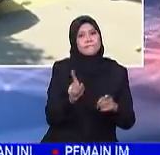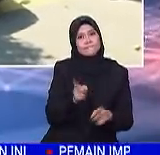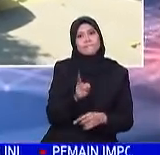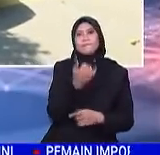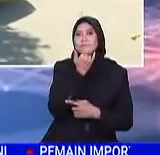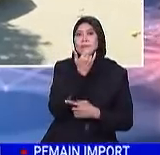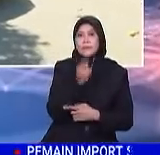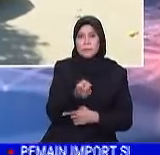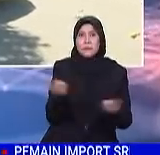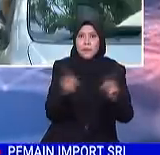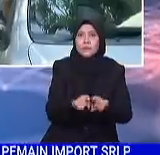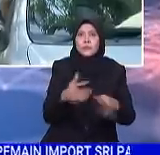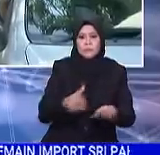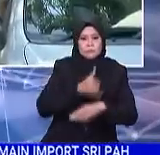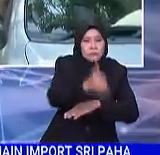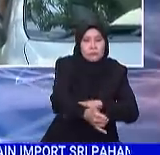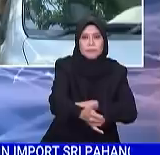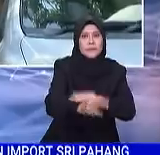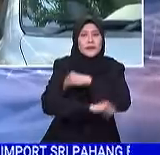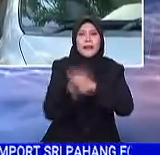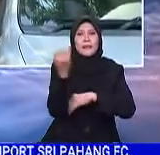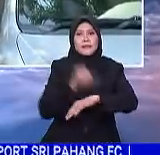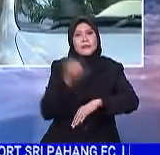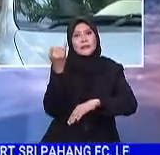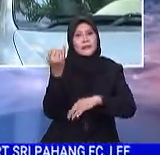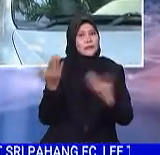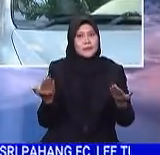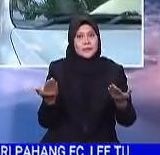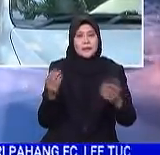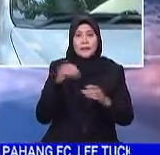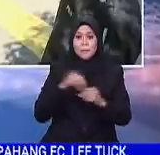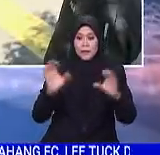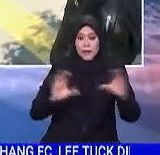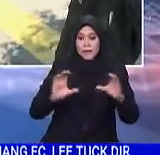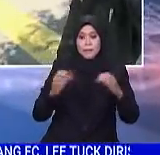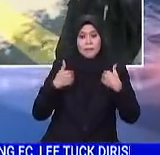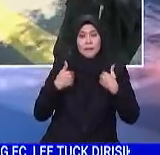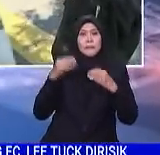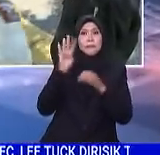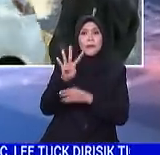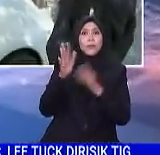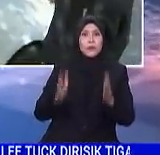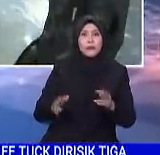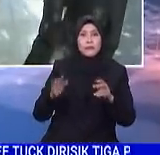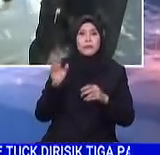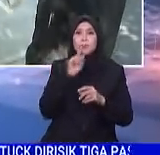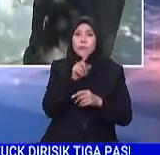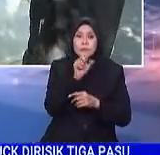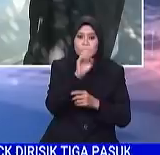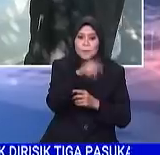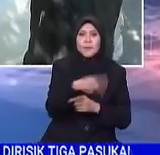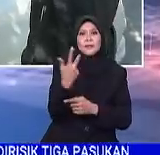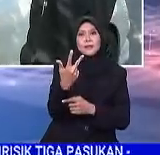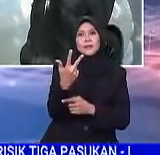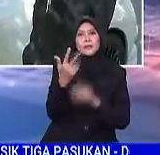itu sudah berlaku. Jadi ataupun dalam kereta ada 4 orang. Dalam SOP kita ni boleh